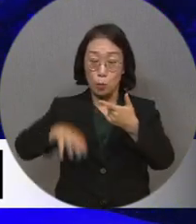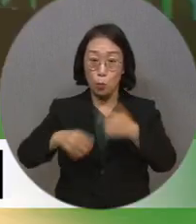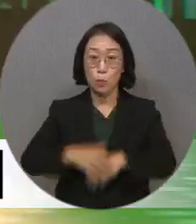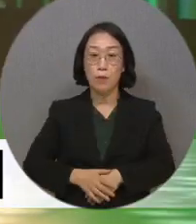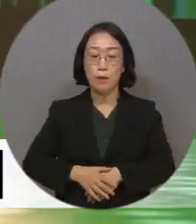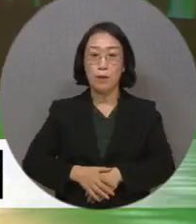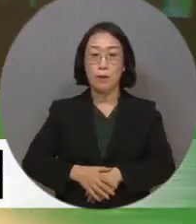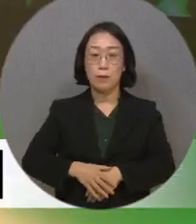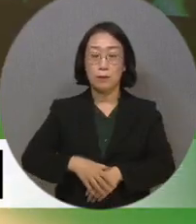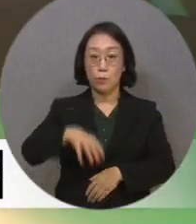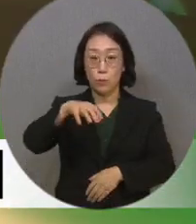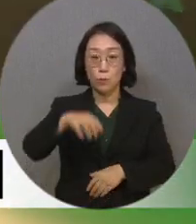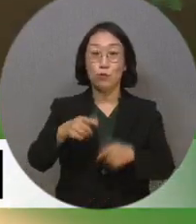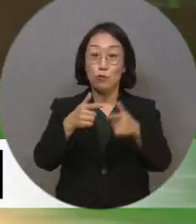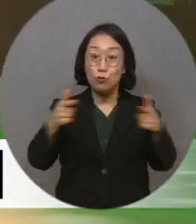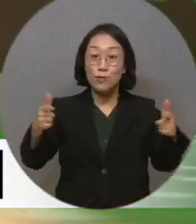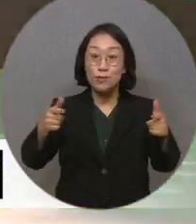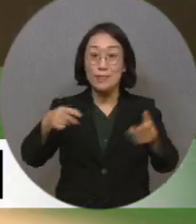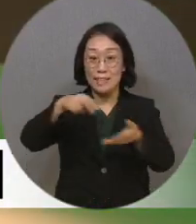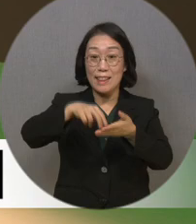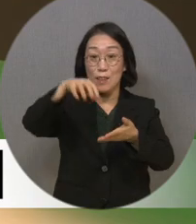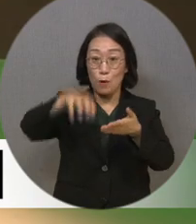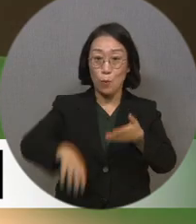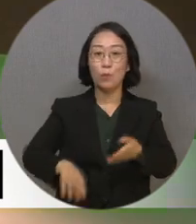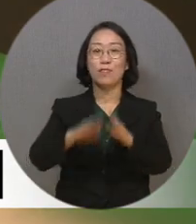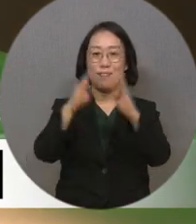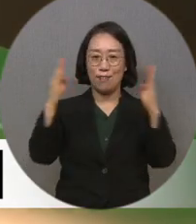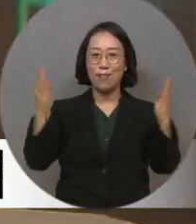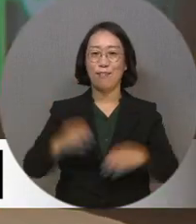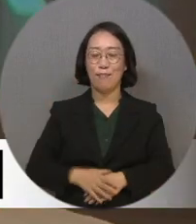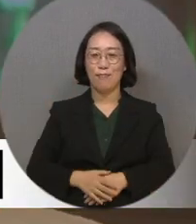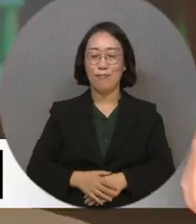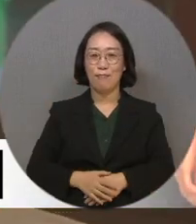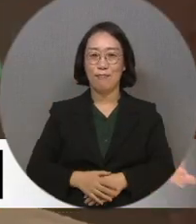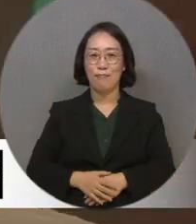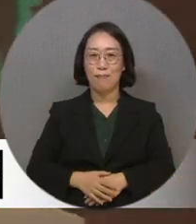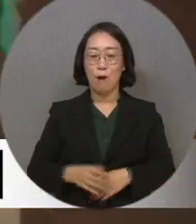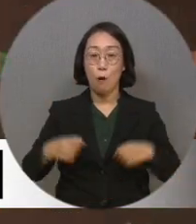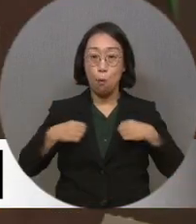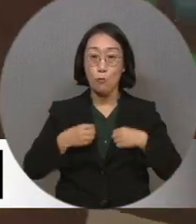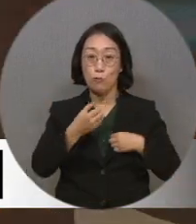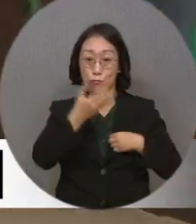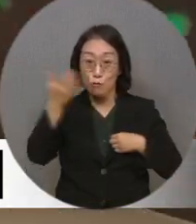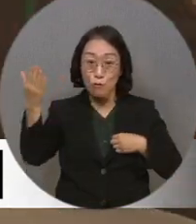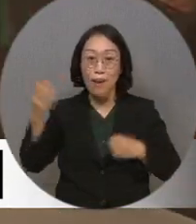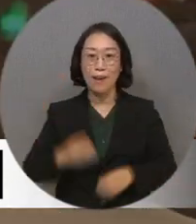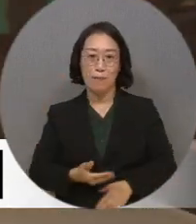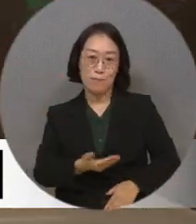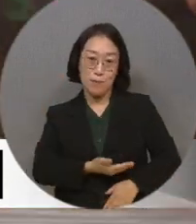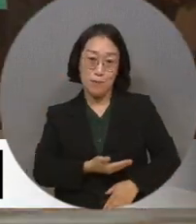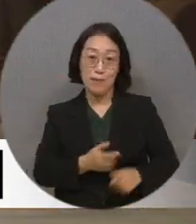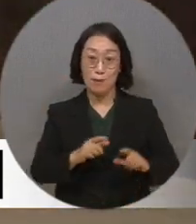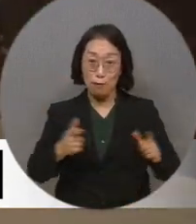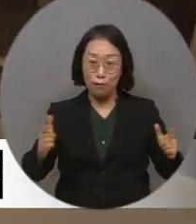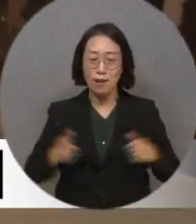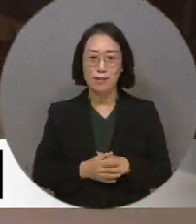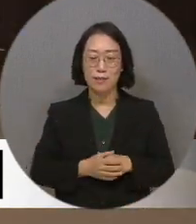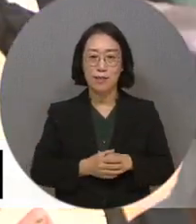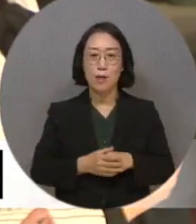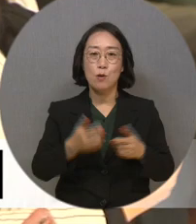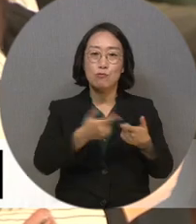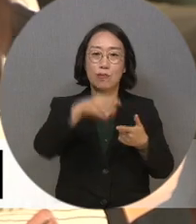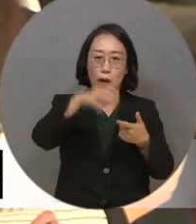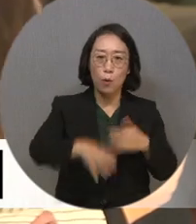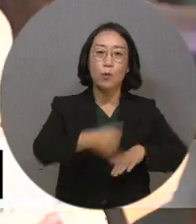패션 비즈센터 6층에서 개최했습니다. 이번 패션 위크에서는 부산의 패션 디자이너를 비롯한